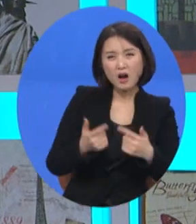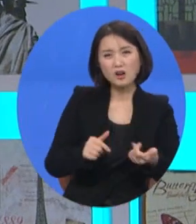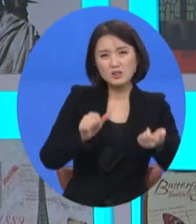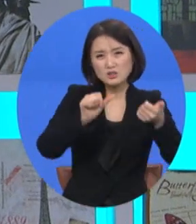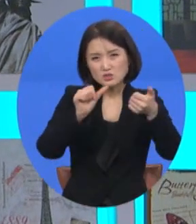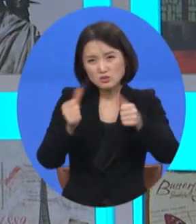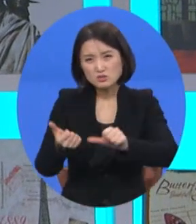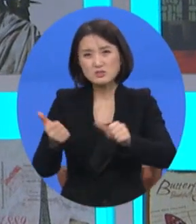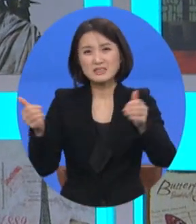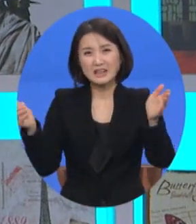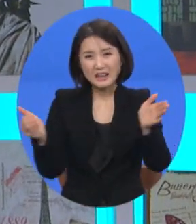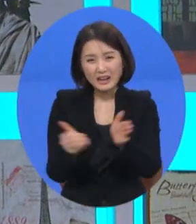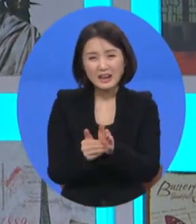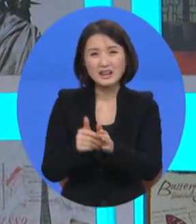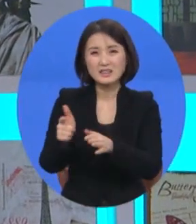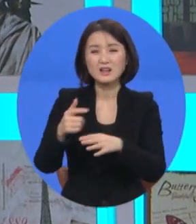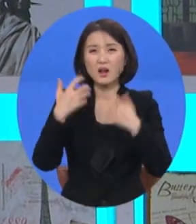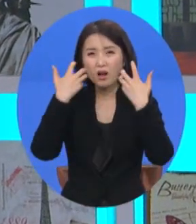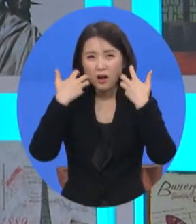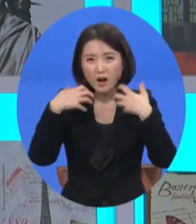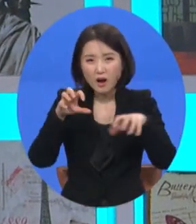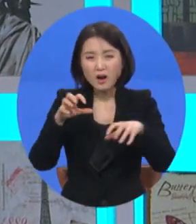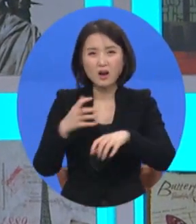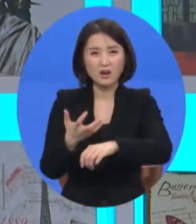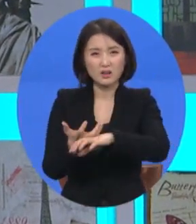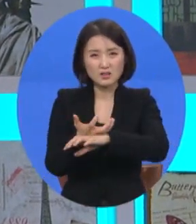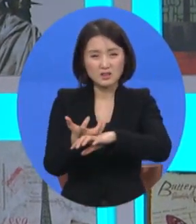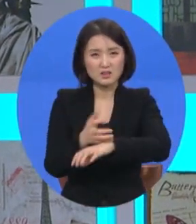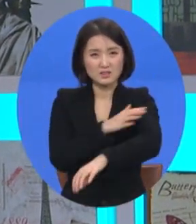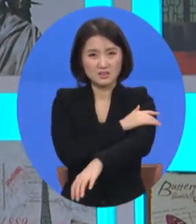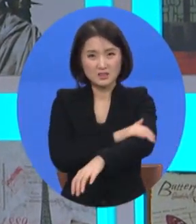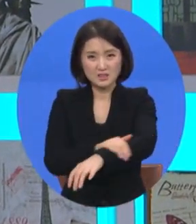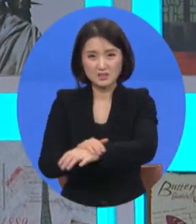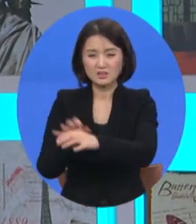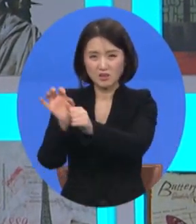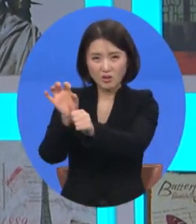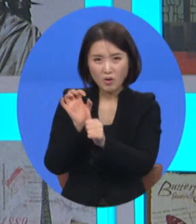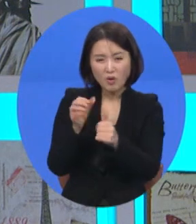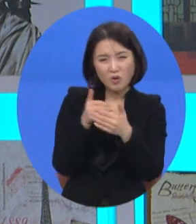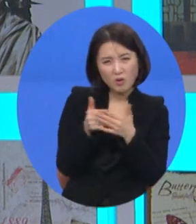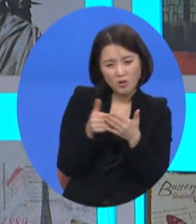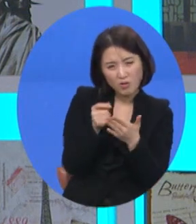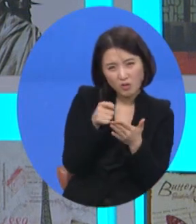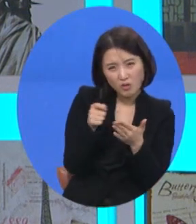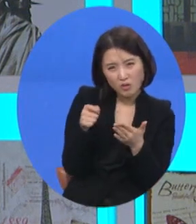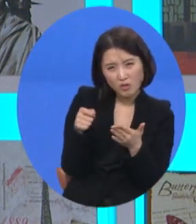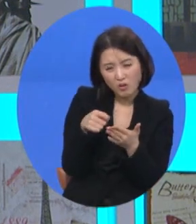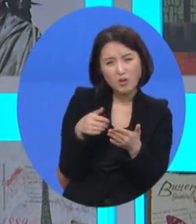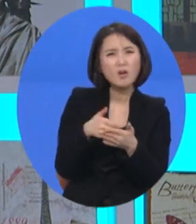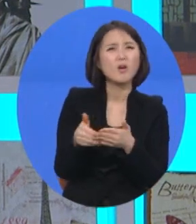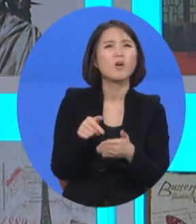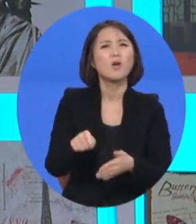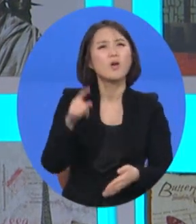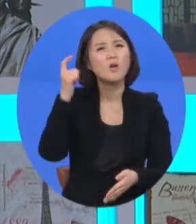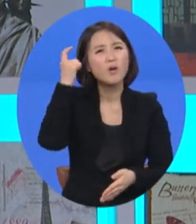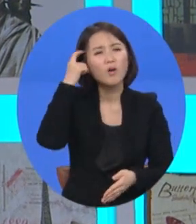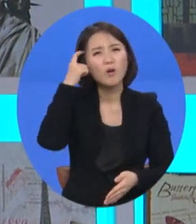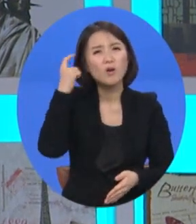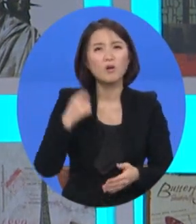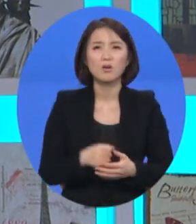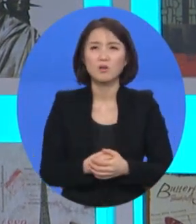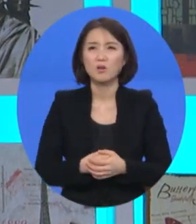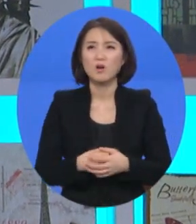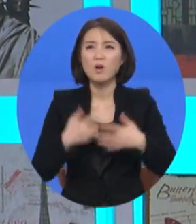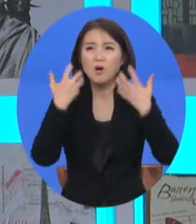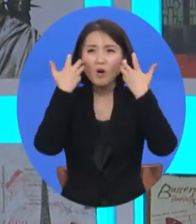표피를 그리는 까닭은 무엇일까요 그리고 그 가죽의 에 있는 호랑이의 문이나